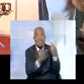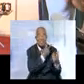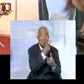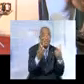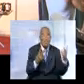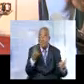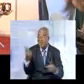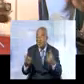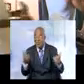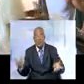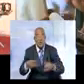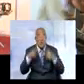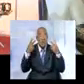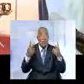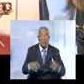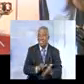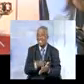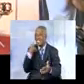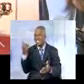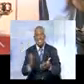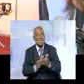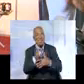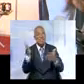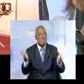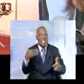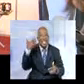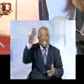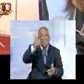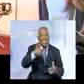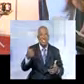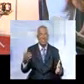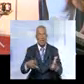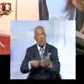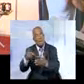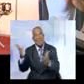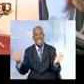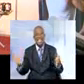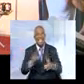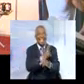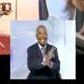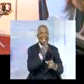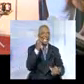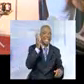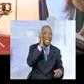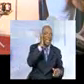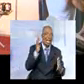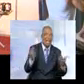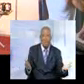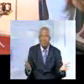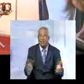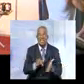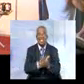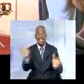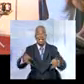d'investissement dans l'intérêt des deux pays. Je remercie infiniment les autorités ivoiriennes qui m'ont toujours